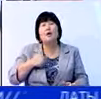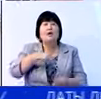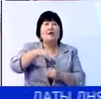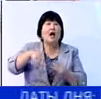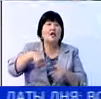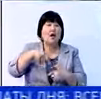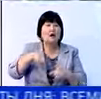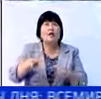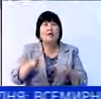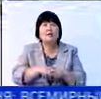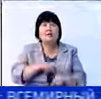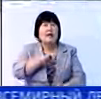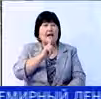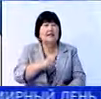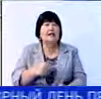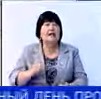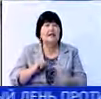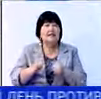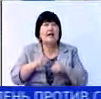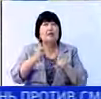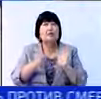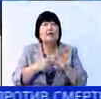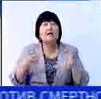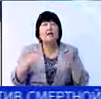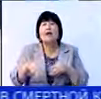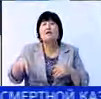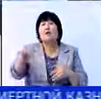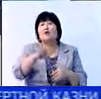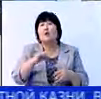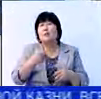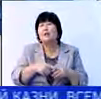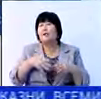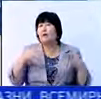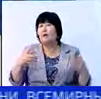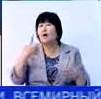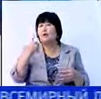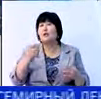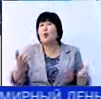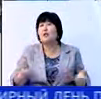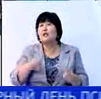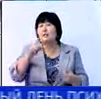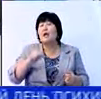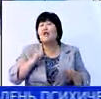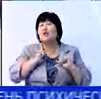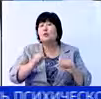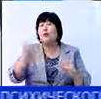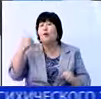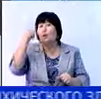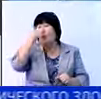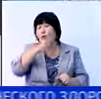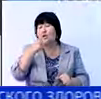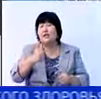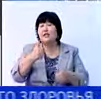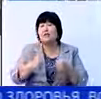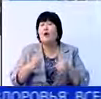развертывание. Титул «Сильнейший» оспаривают 17 команд со всей области – это свыше 100 спасателей. Чемпион прошлых соревнований